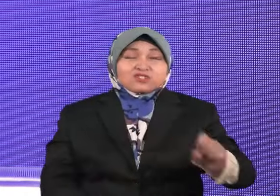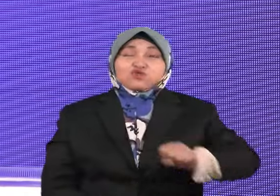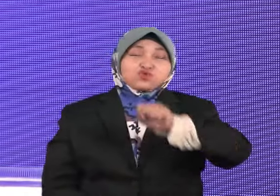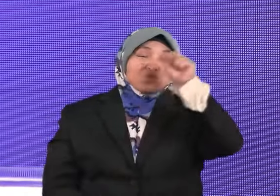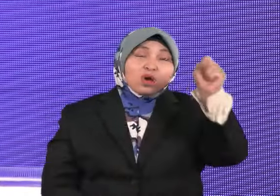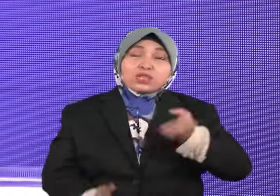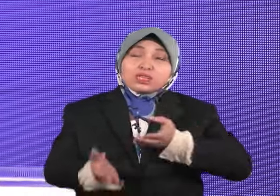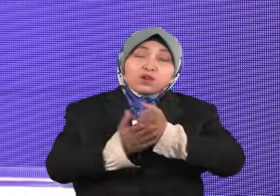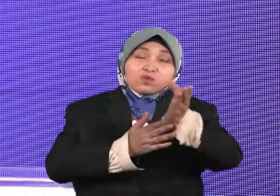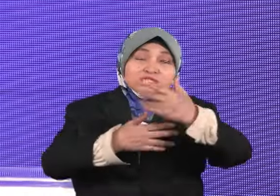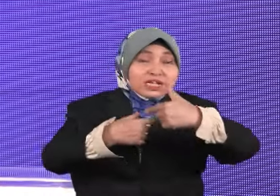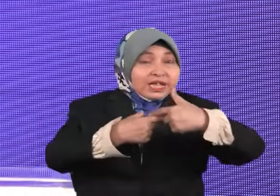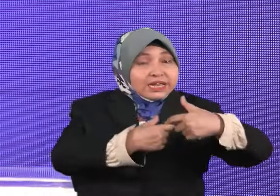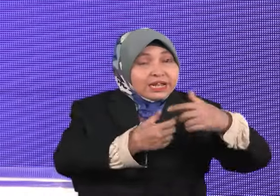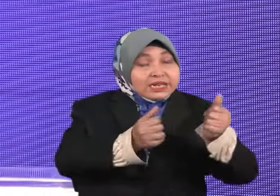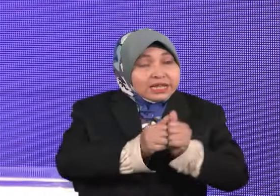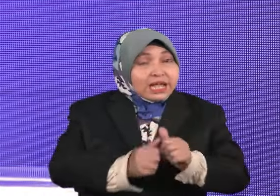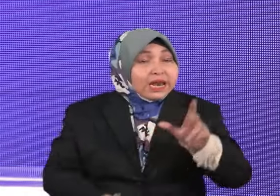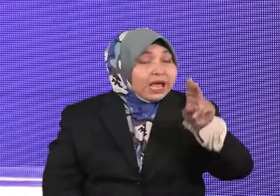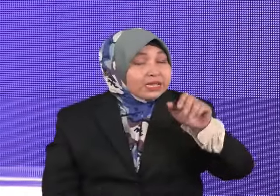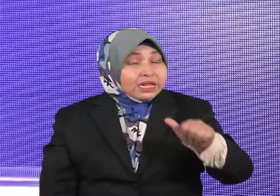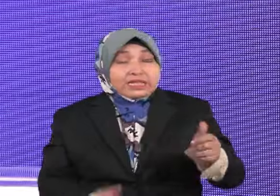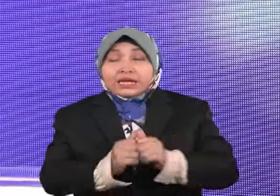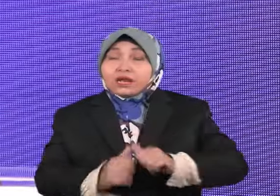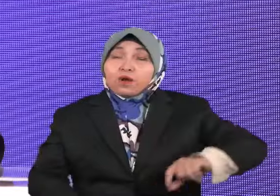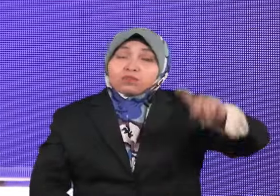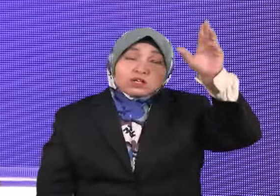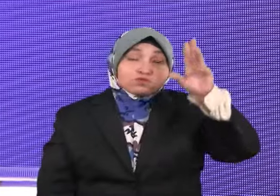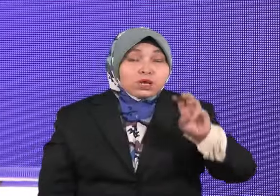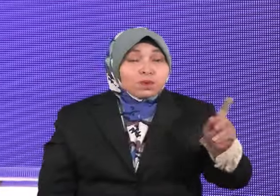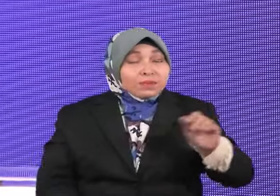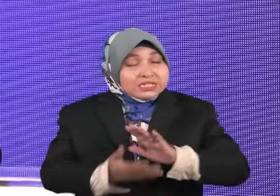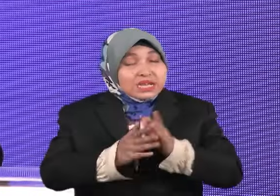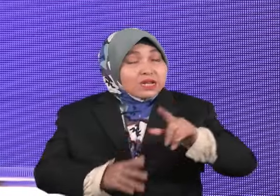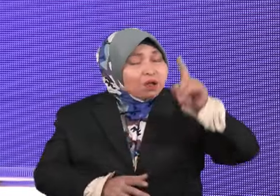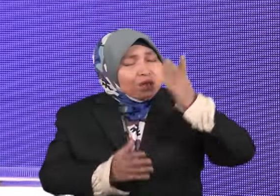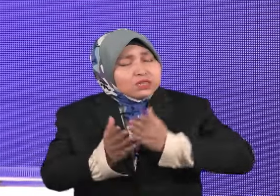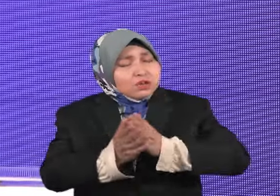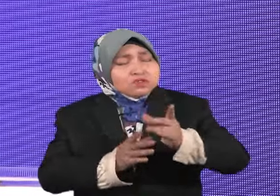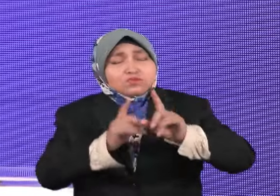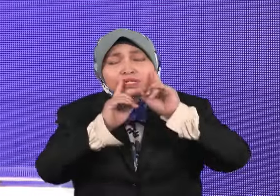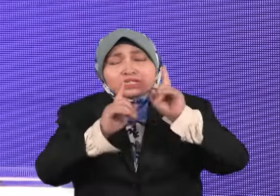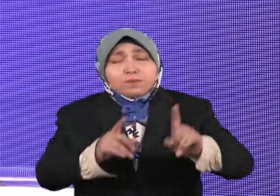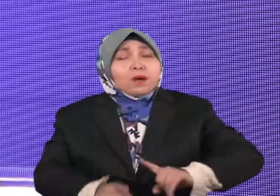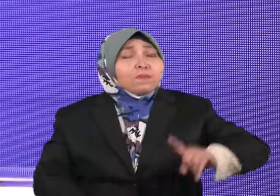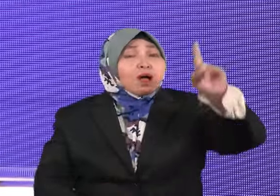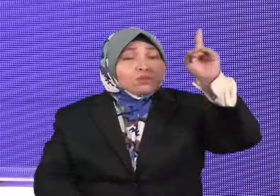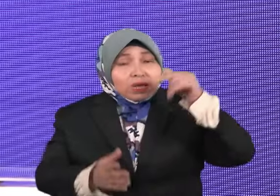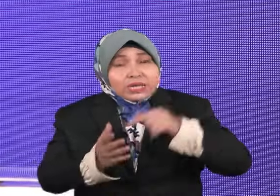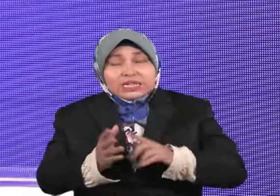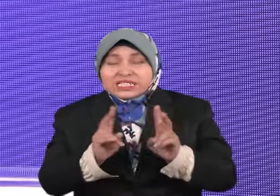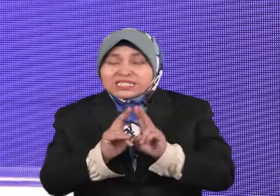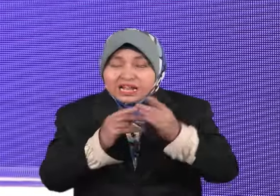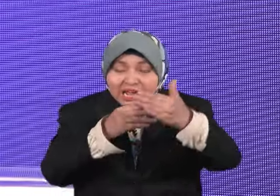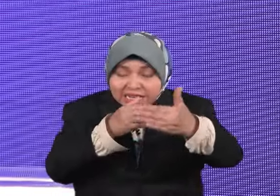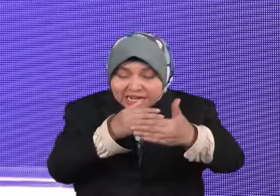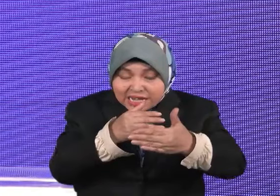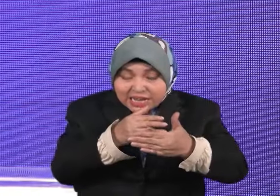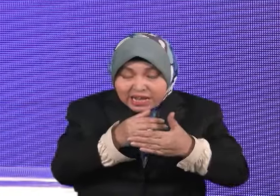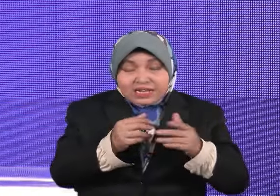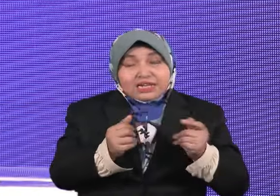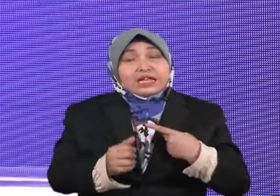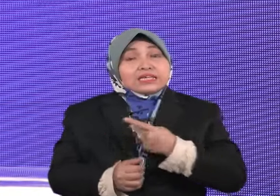terus dikaitkan dengan anni, dengan Allah SWT, maka Allah terus menjawab bahawa sesungguhnya Allah ini amat dekat